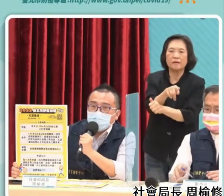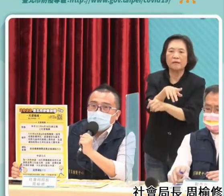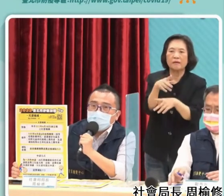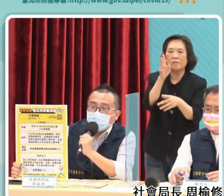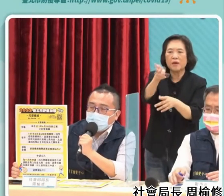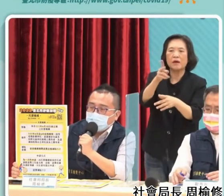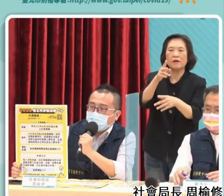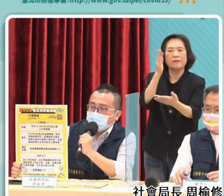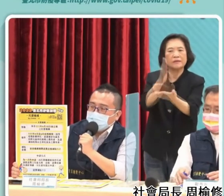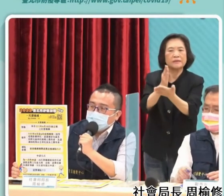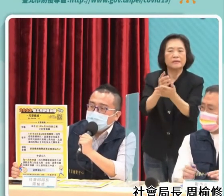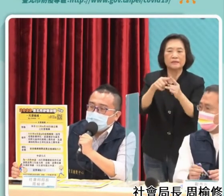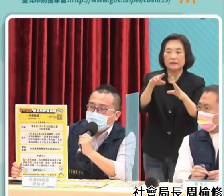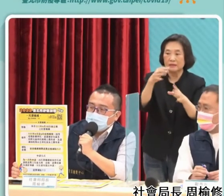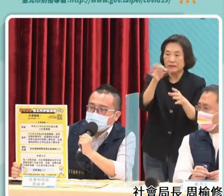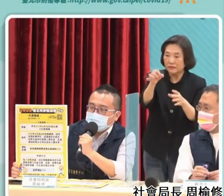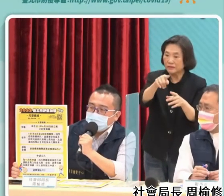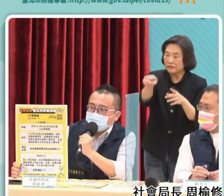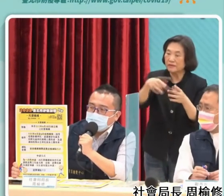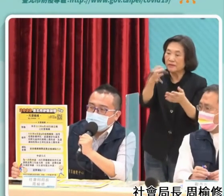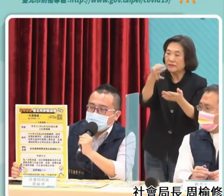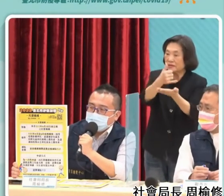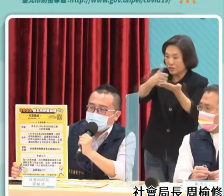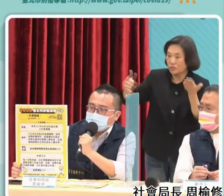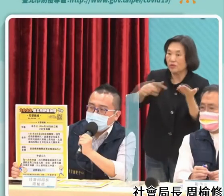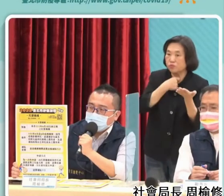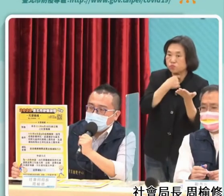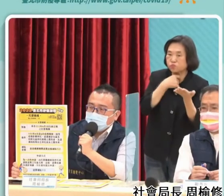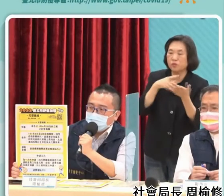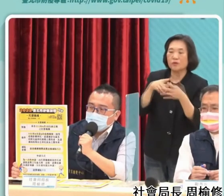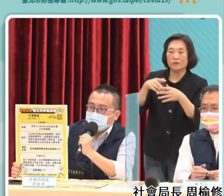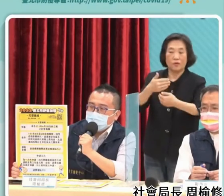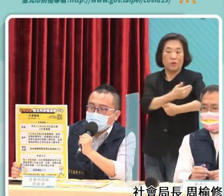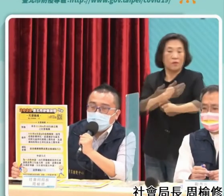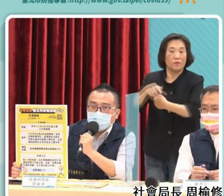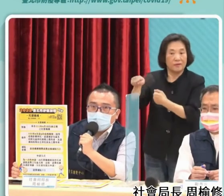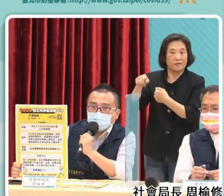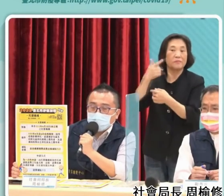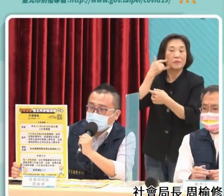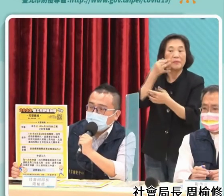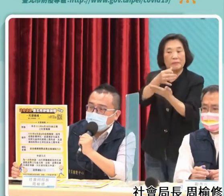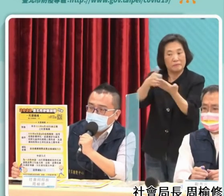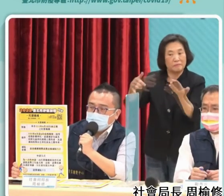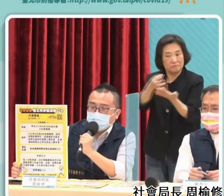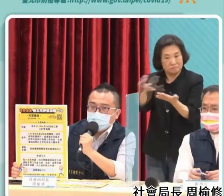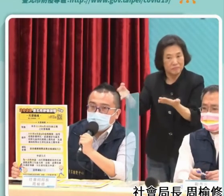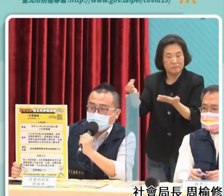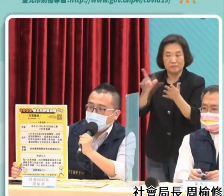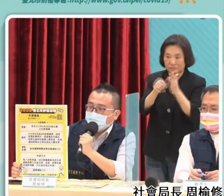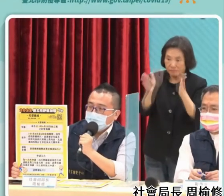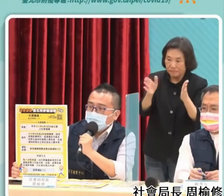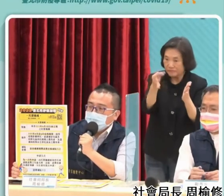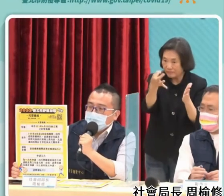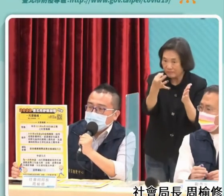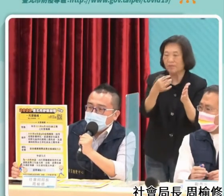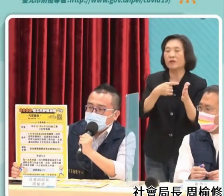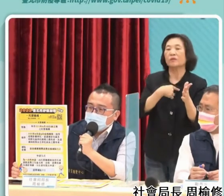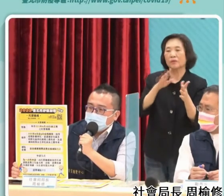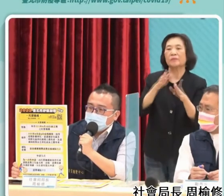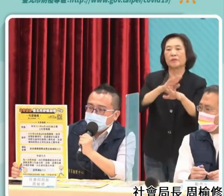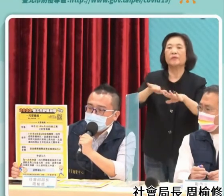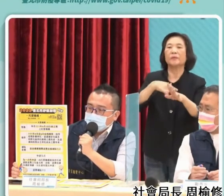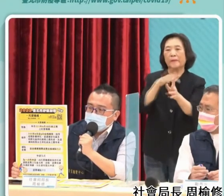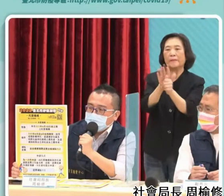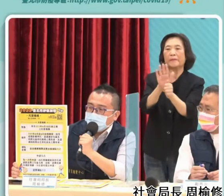托，退还我们这些确诊的儿童跟同班儿童停托期间的费用。那